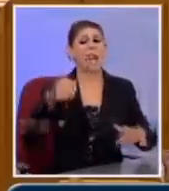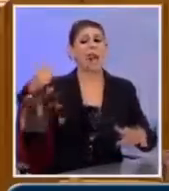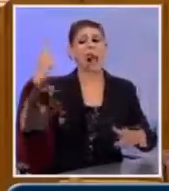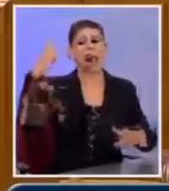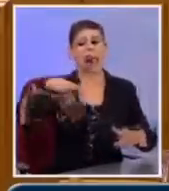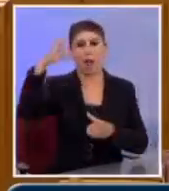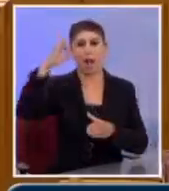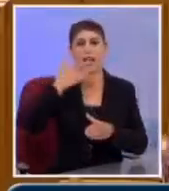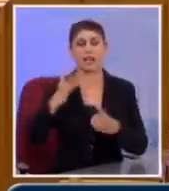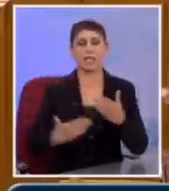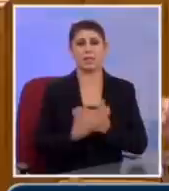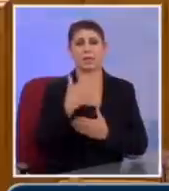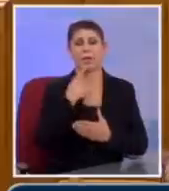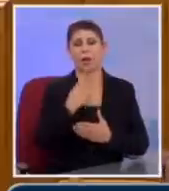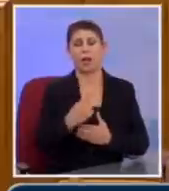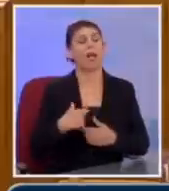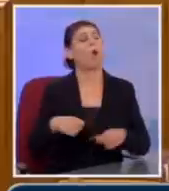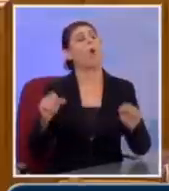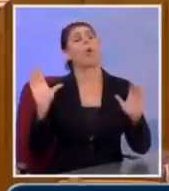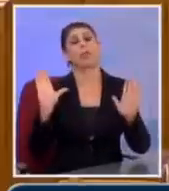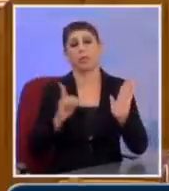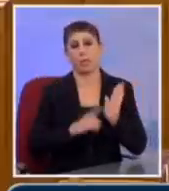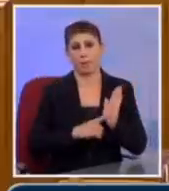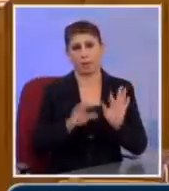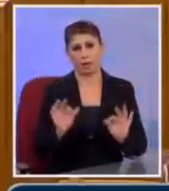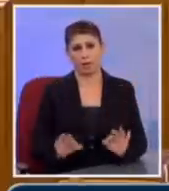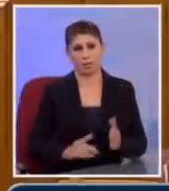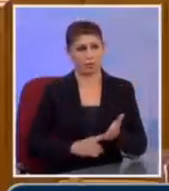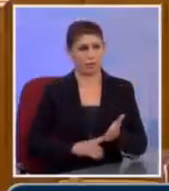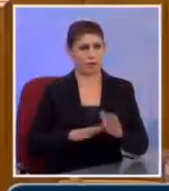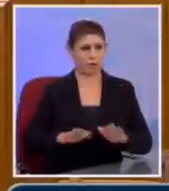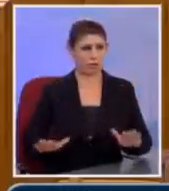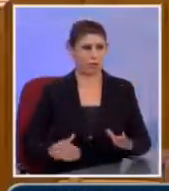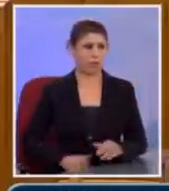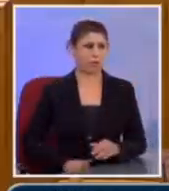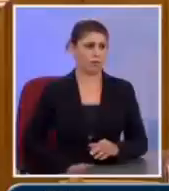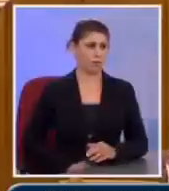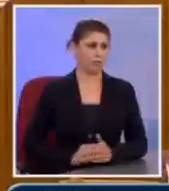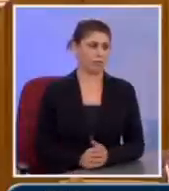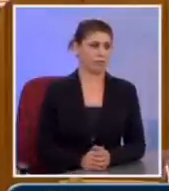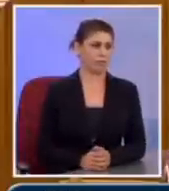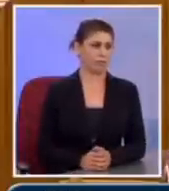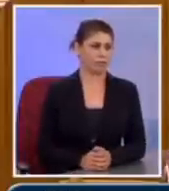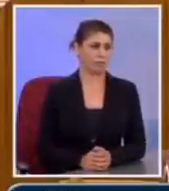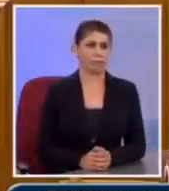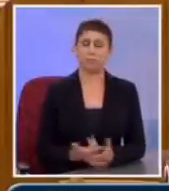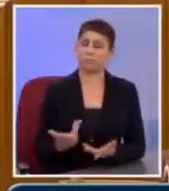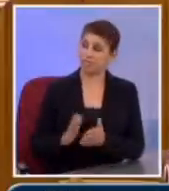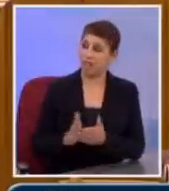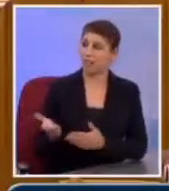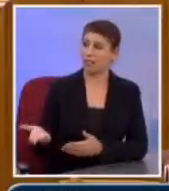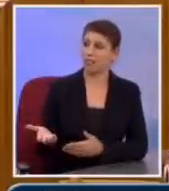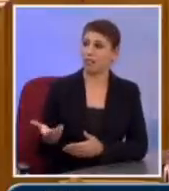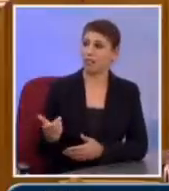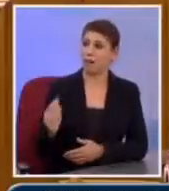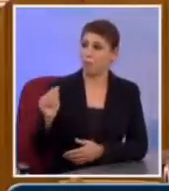που να λέει ότι δεν πρέπει να ρυθμίσουμε την ηθαγένεια των παιδιών. Σας Συγχαρητήρια. Αυτοθαυμαζόσαστε.